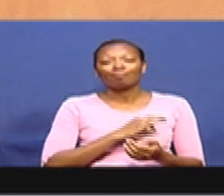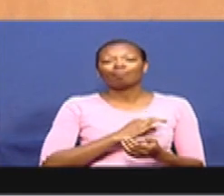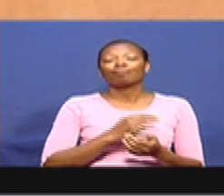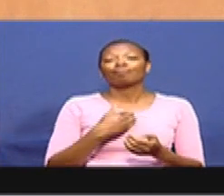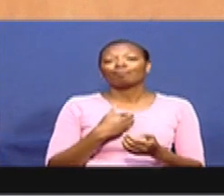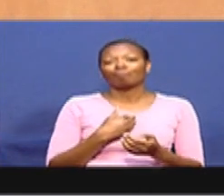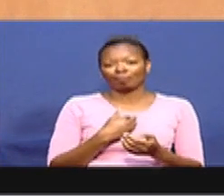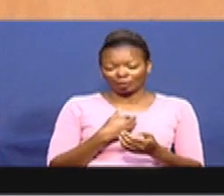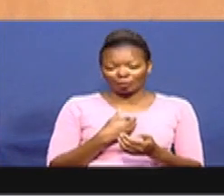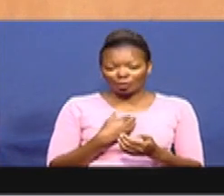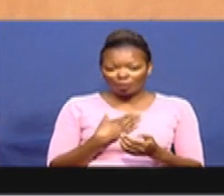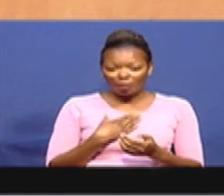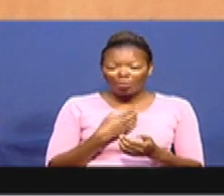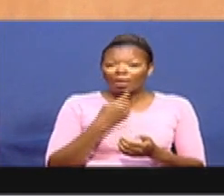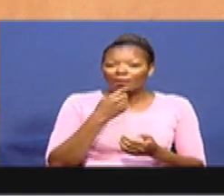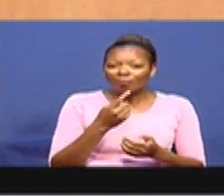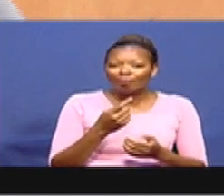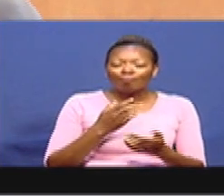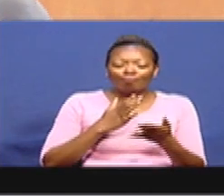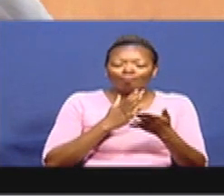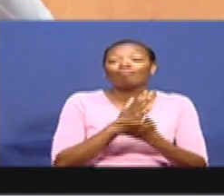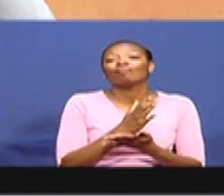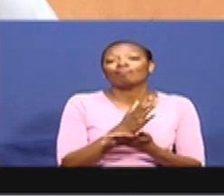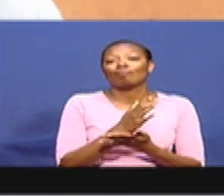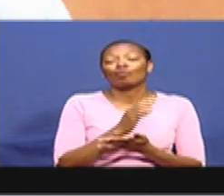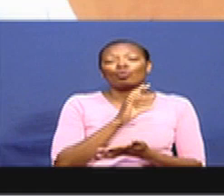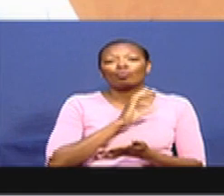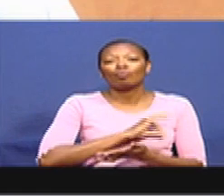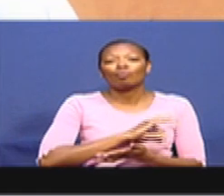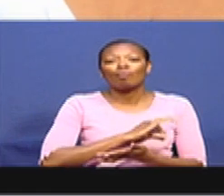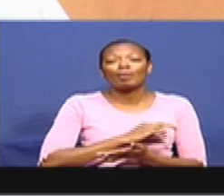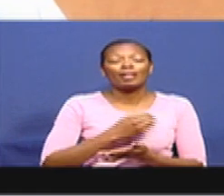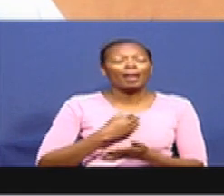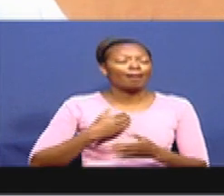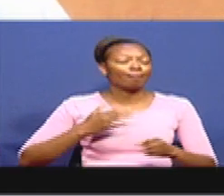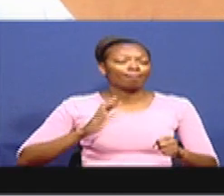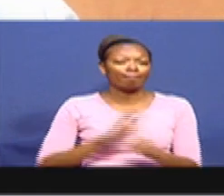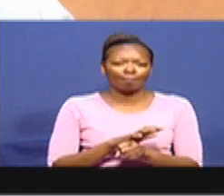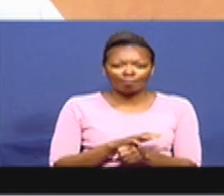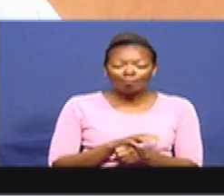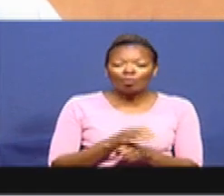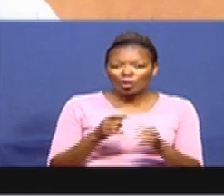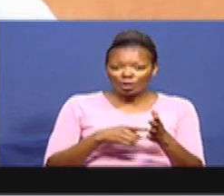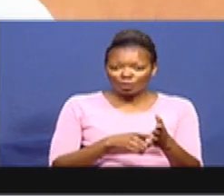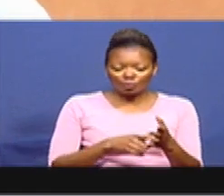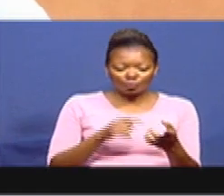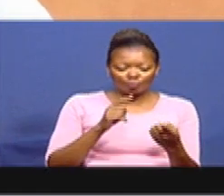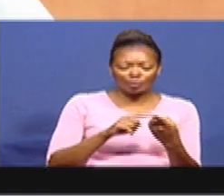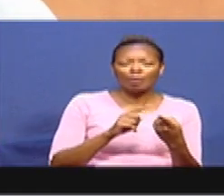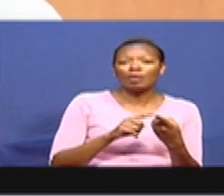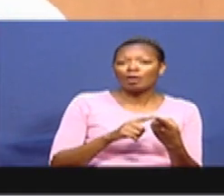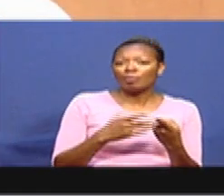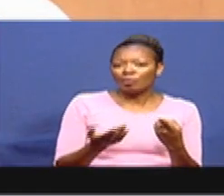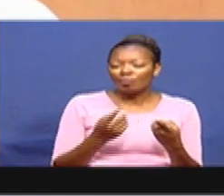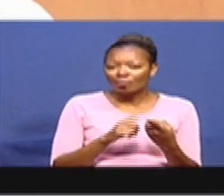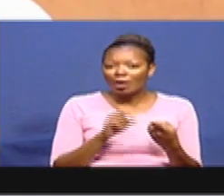kulea kuku, kuku inakuanga na faida mingi kama mimi. Kwa mfano, kuku inaweza kuwa fermenting, inaweza